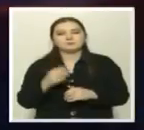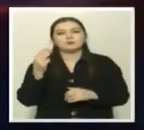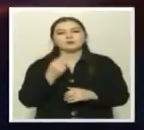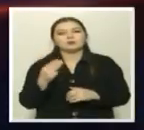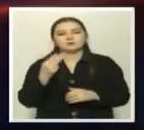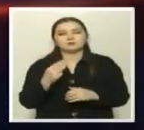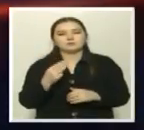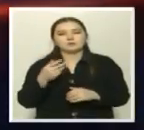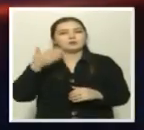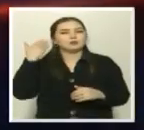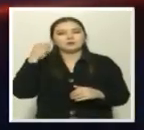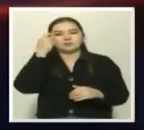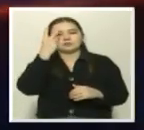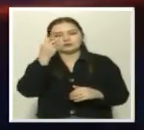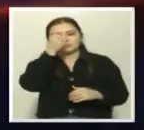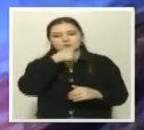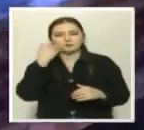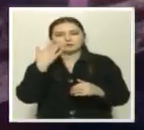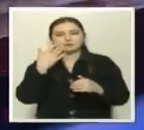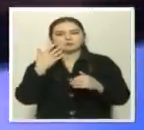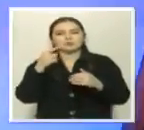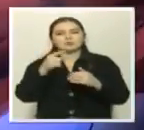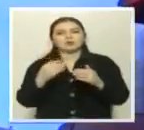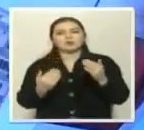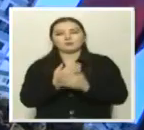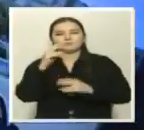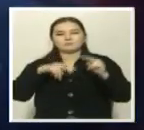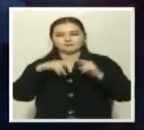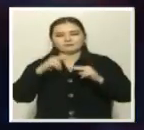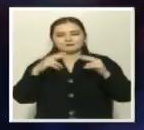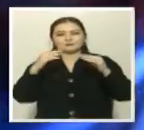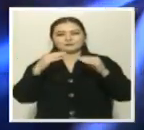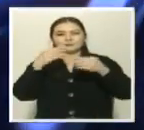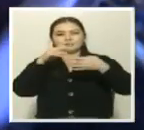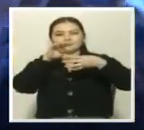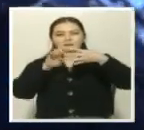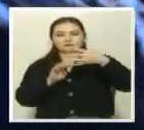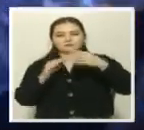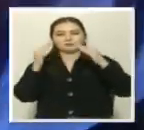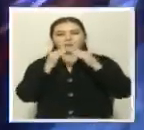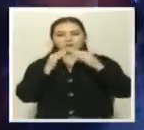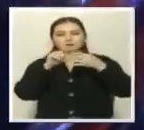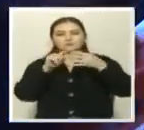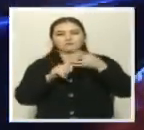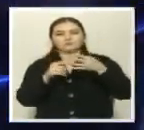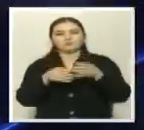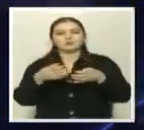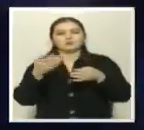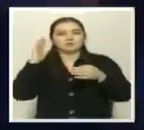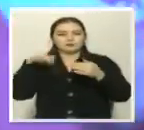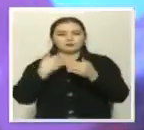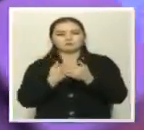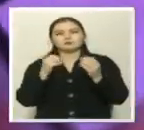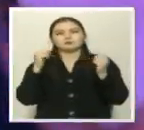Ақтауда 2 жыл бұрын қолданысқа берілген көп қабатты тұрғын үйде күні бүгінге дейін көгілдір отын жоқ. 16 шағын ауданындағы құтты мекен